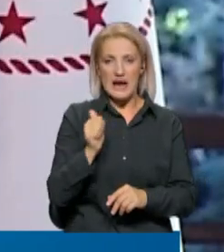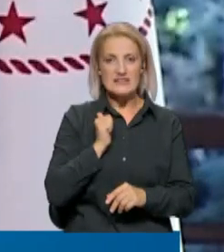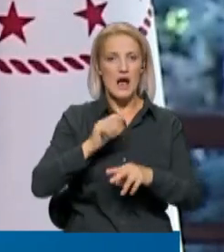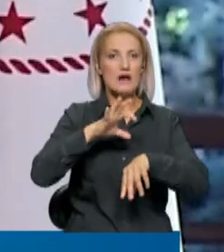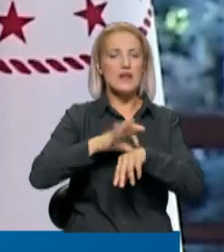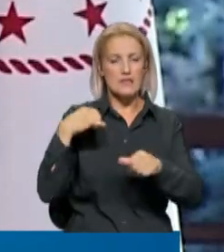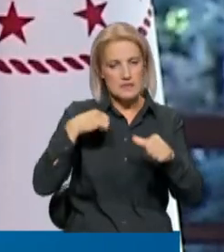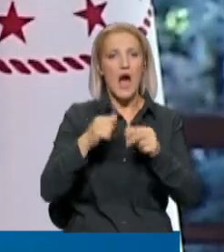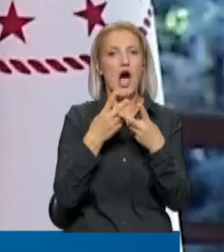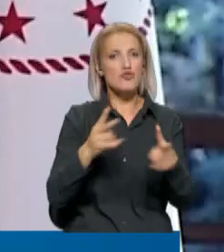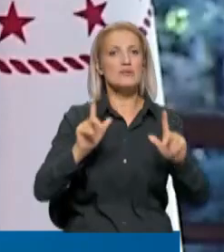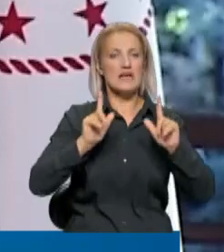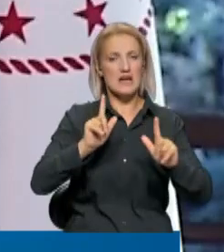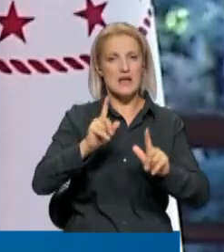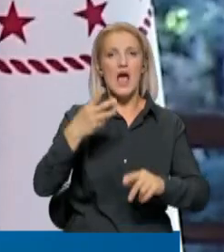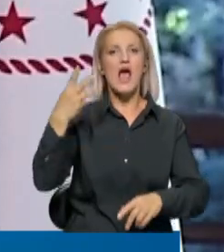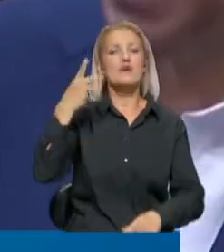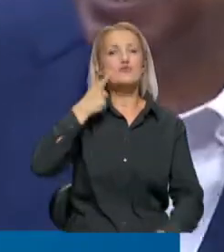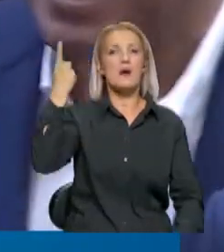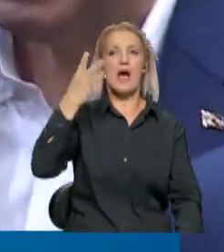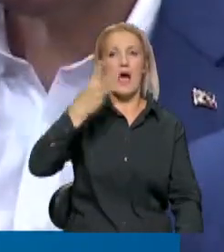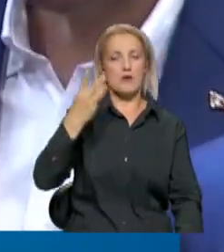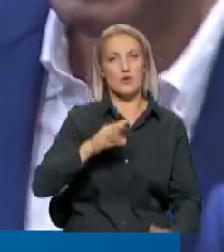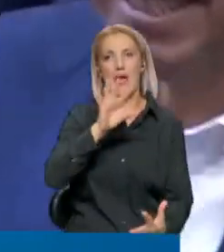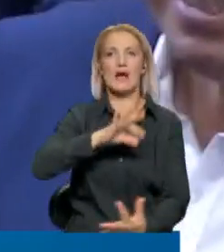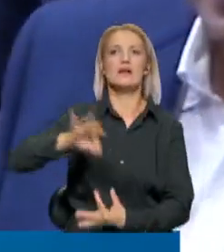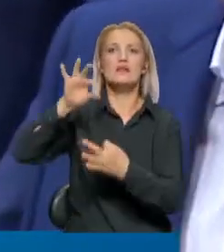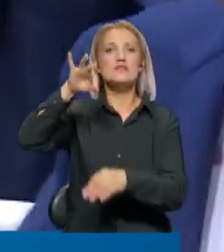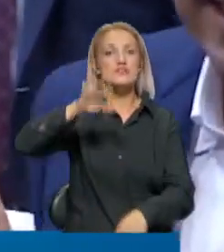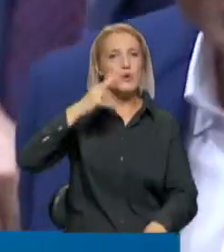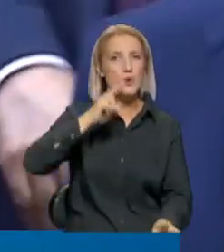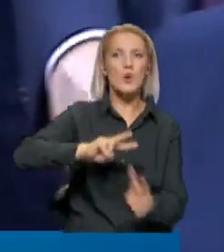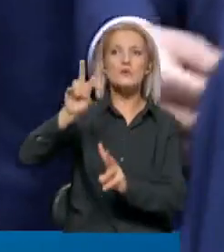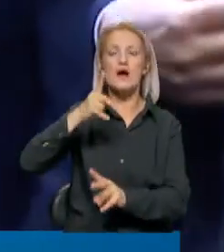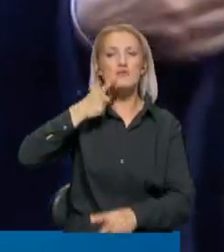yeniden açılması gerektiğini Erdoğan'a iletmesi. Gözler şimdi Cumhurbaşkanı'nın kararında.